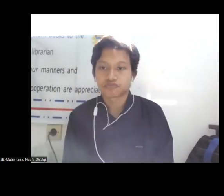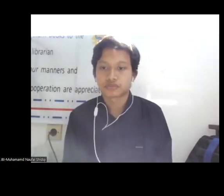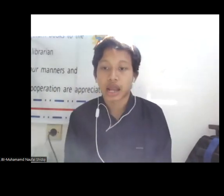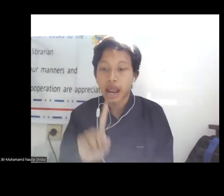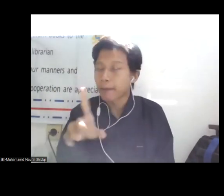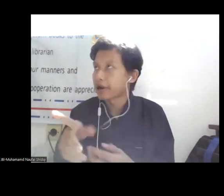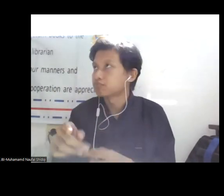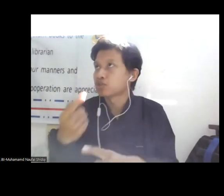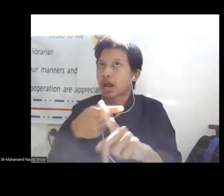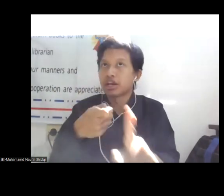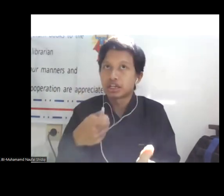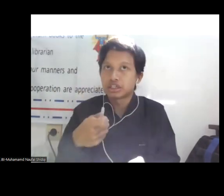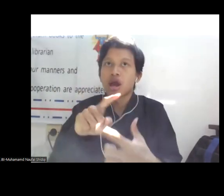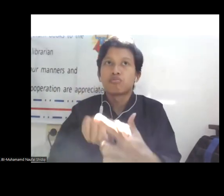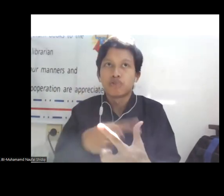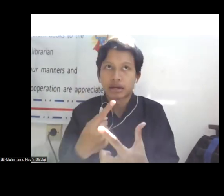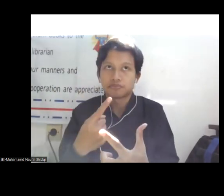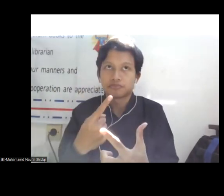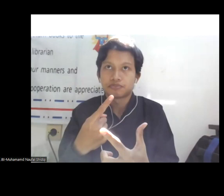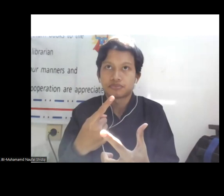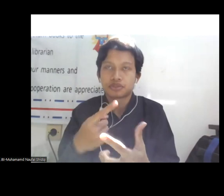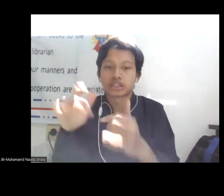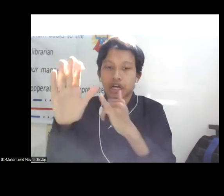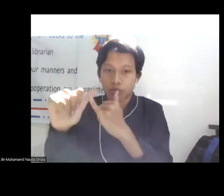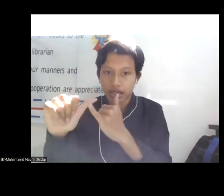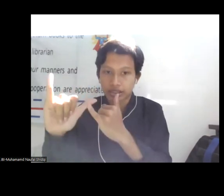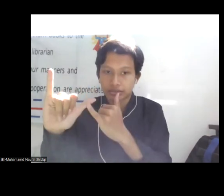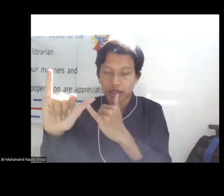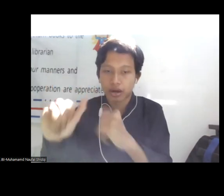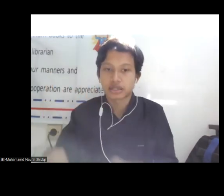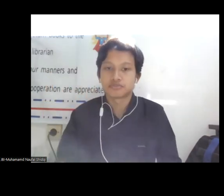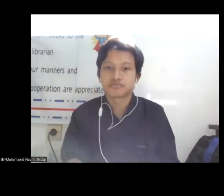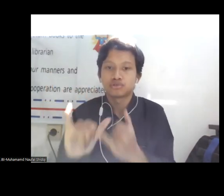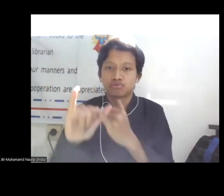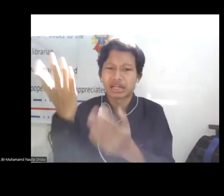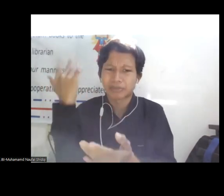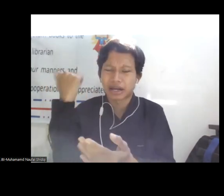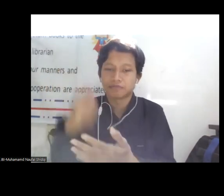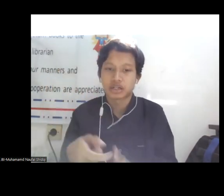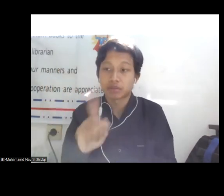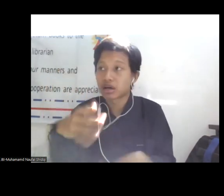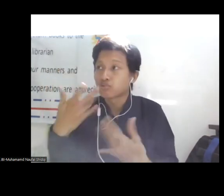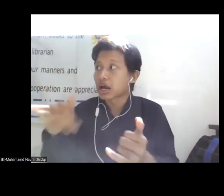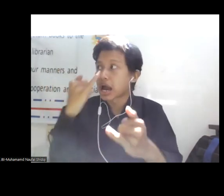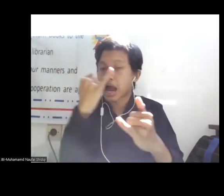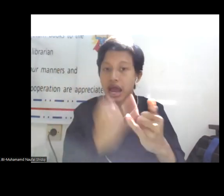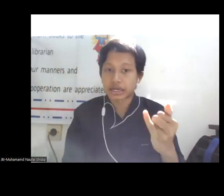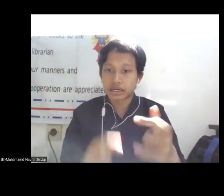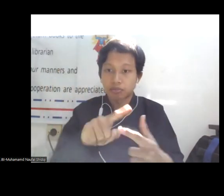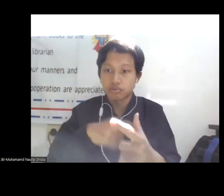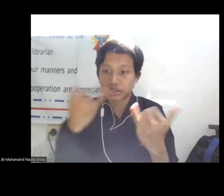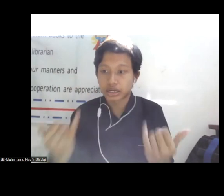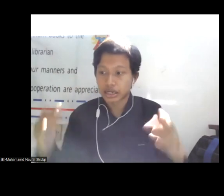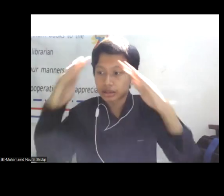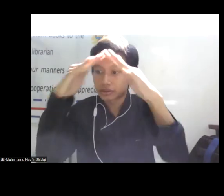yang ini sudah akan berakhir pada Desember untuk Tahun 2022 ini